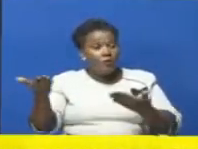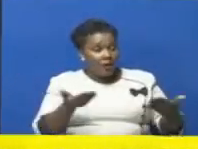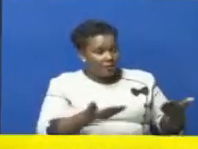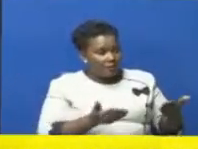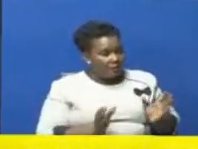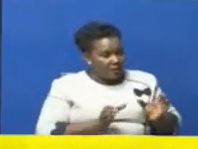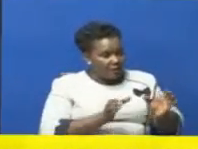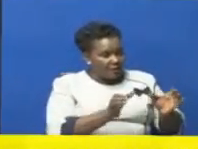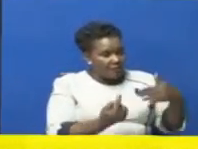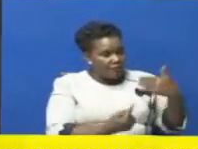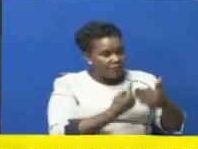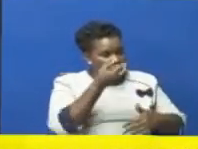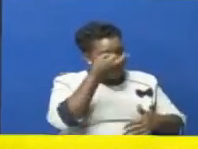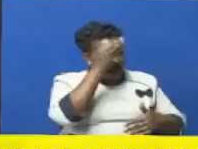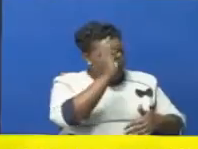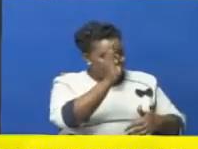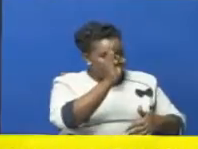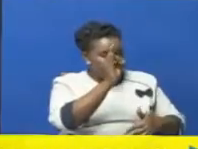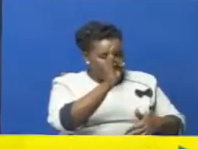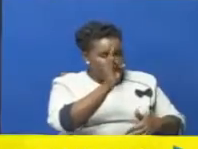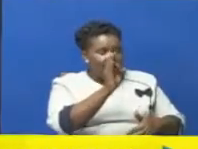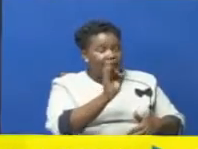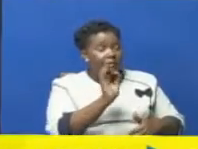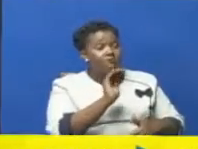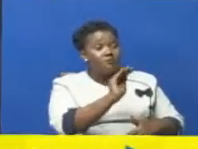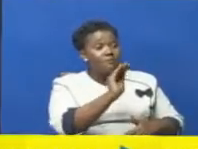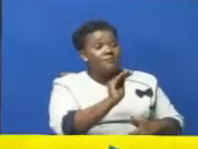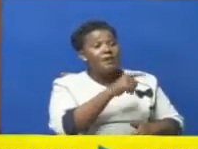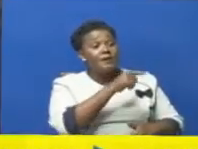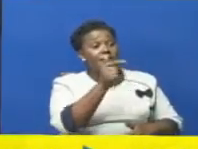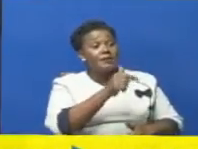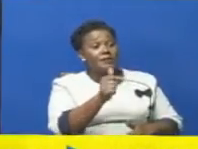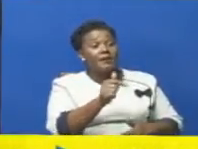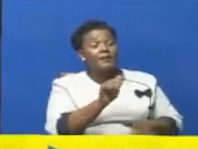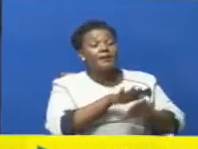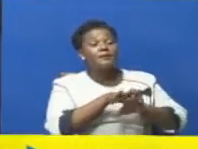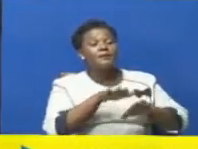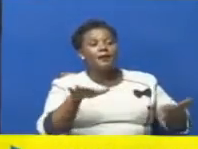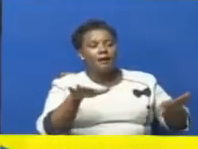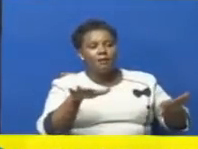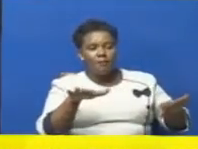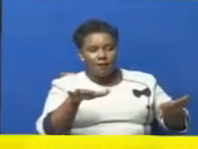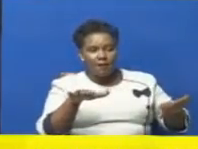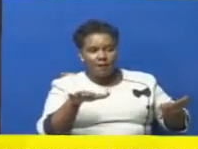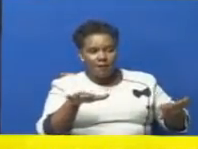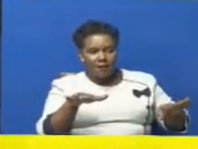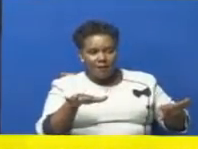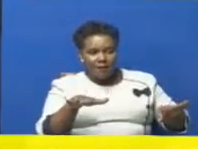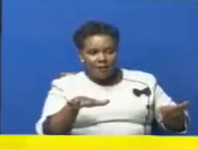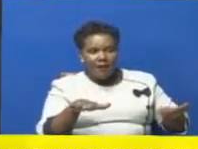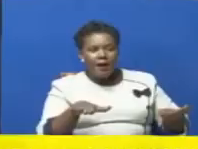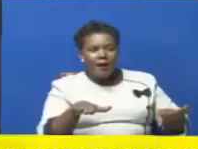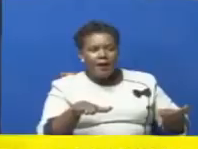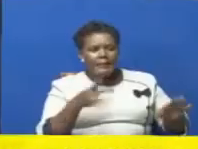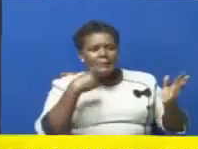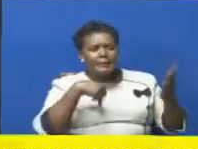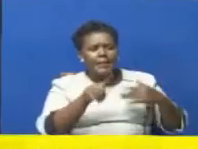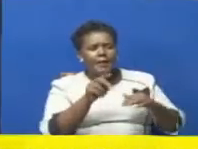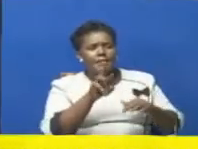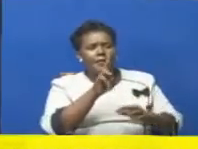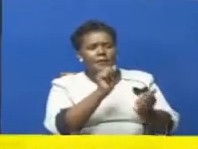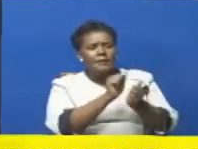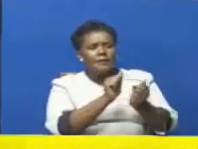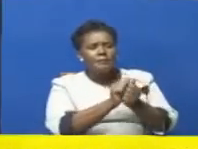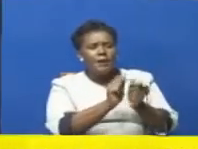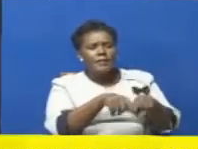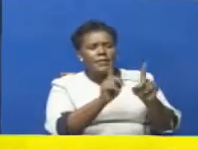wawekezaji kutoka nchini Ufaransa na kuhakikishia kuwa Tanzania ni nchi salama kuwekeza, iliyojaliwa rasilimali nyingi na